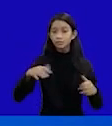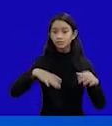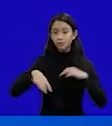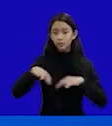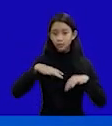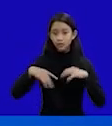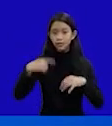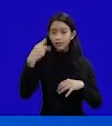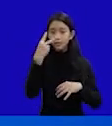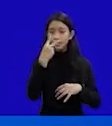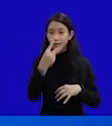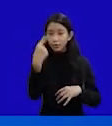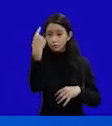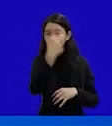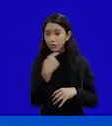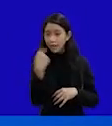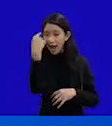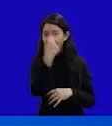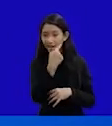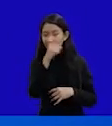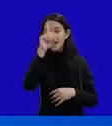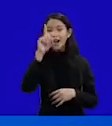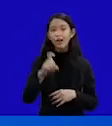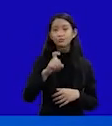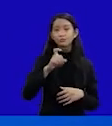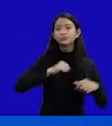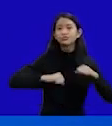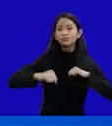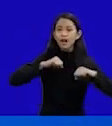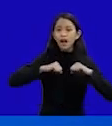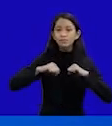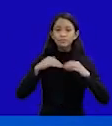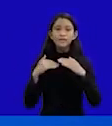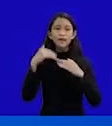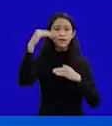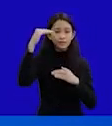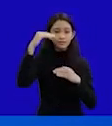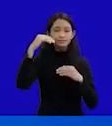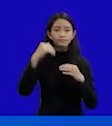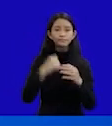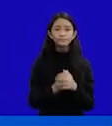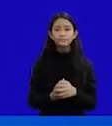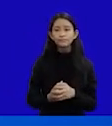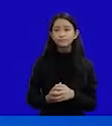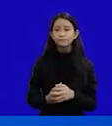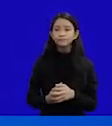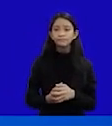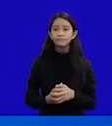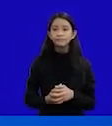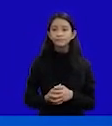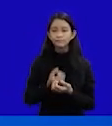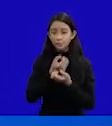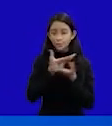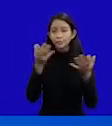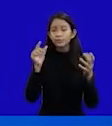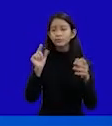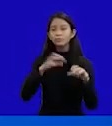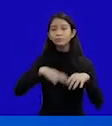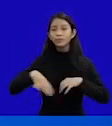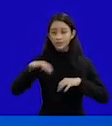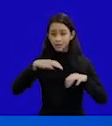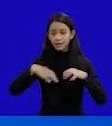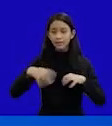untuk melakukan tatap muka kalau ingin melakukan tatap muka harus segera meningkatkan kesiapannya untuk melaksanakan ini